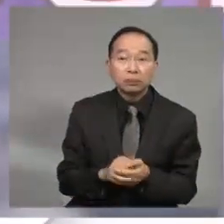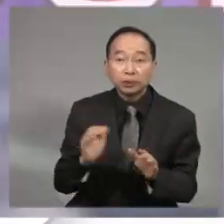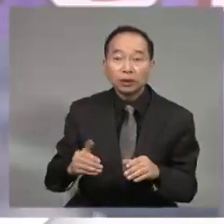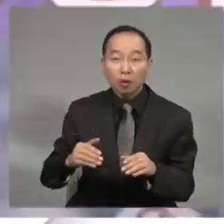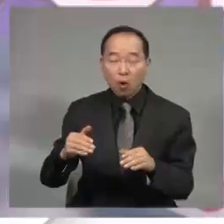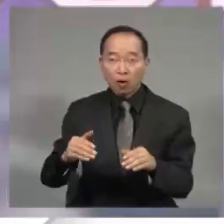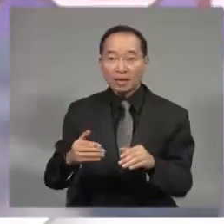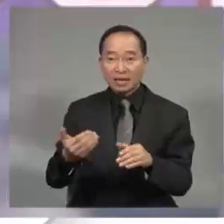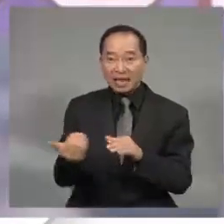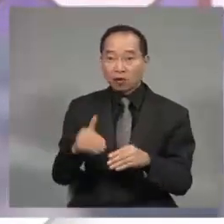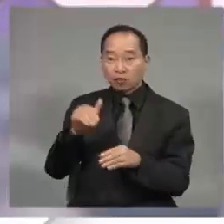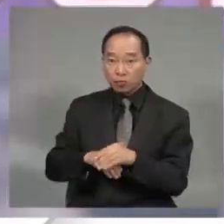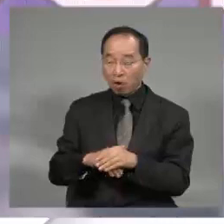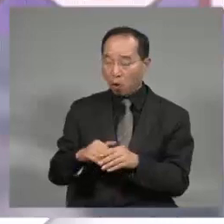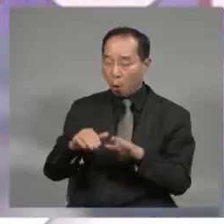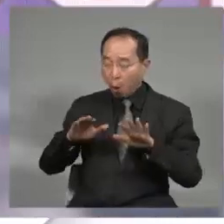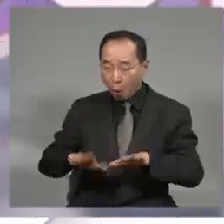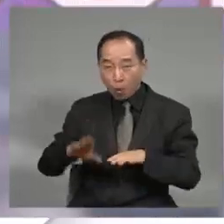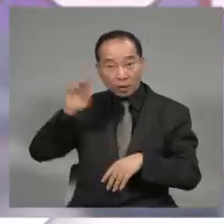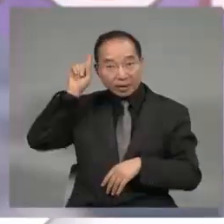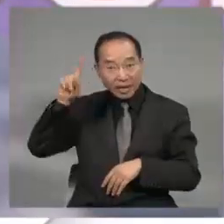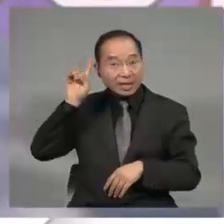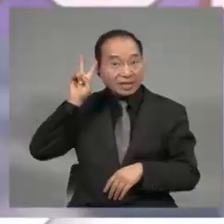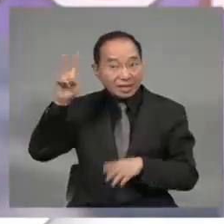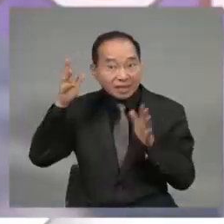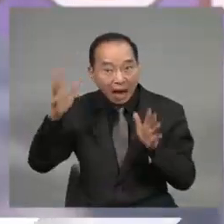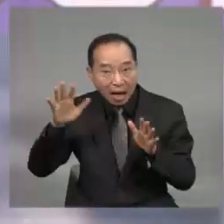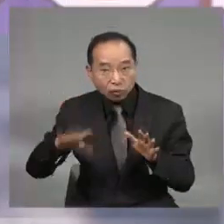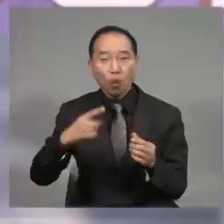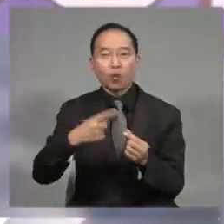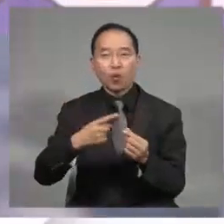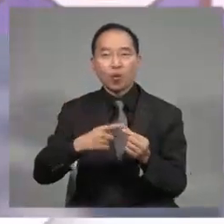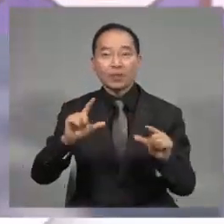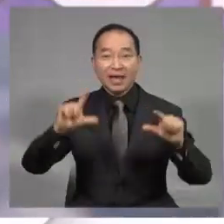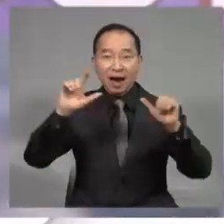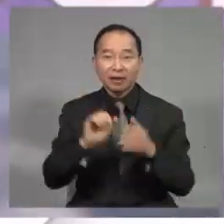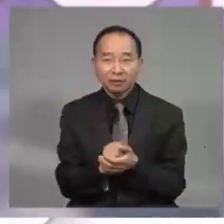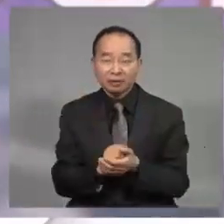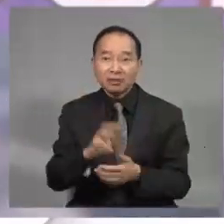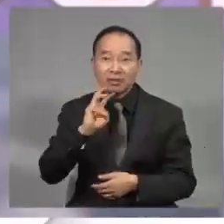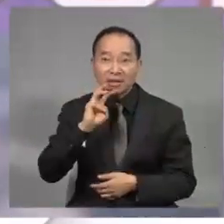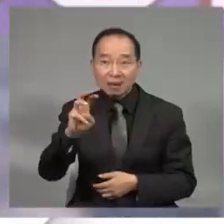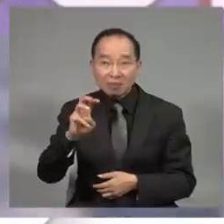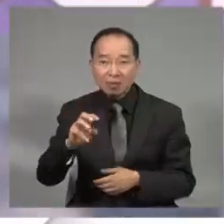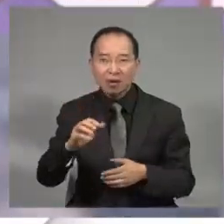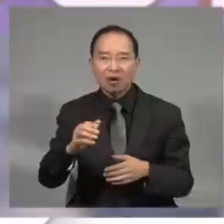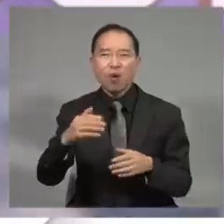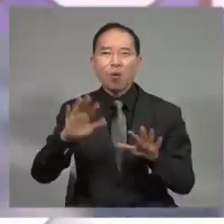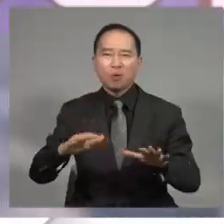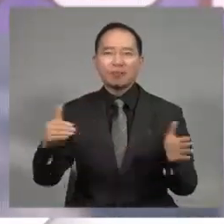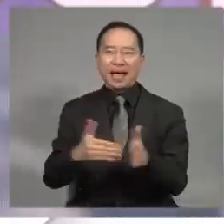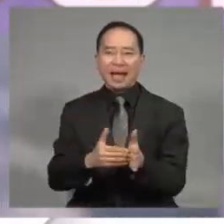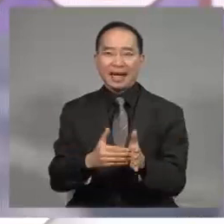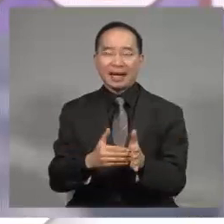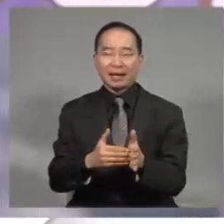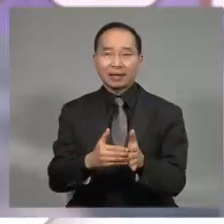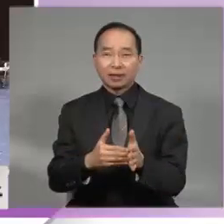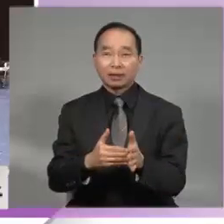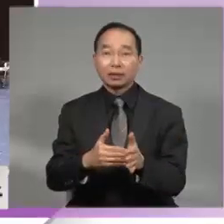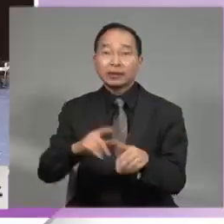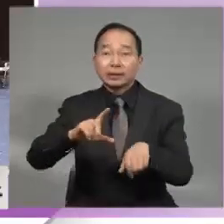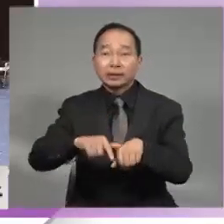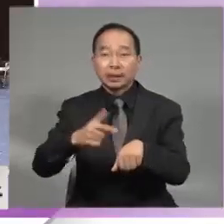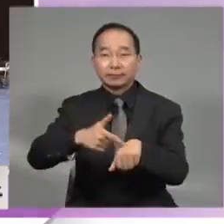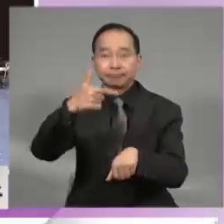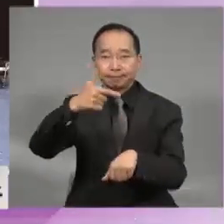첫째 날이 이제 끝나는 6시까지 이제 채 30분이 남지 않았는데요. 투표 마감 시간인 오후 6시까지